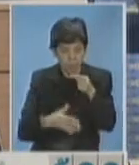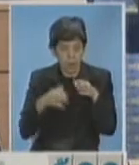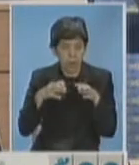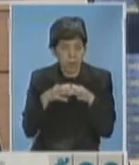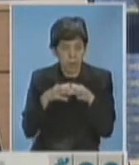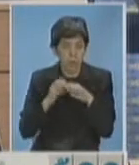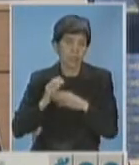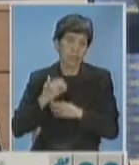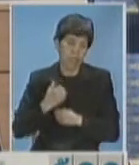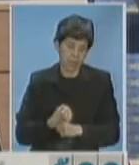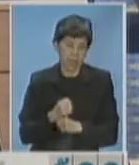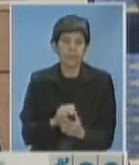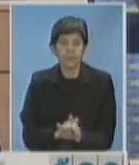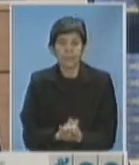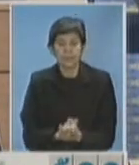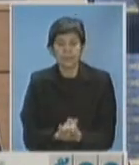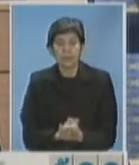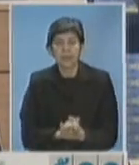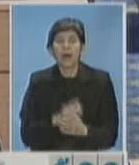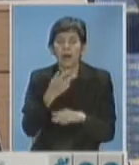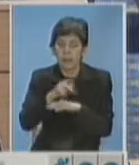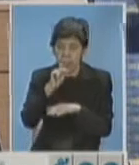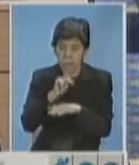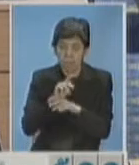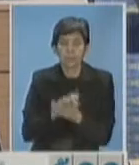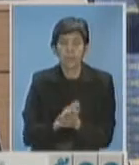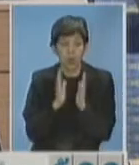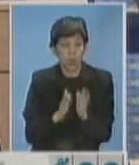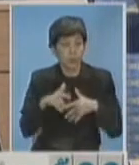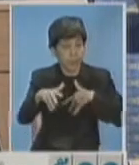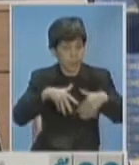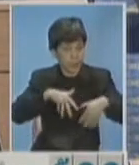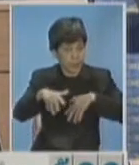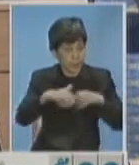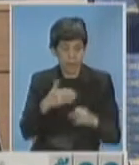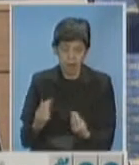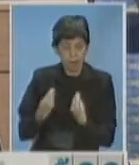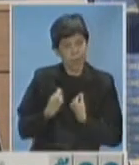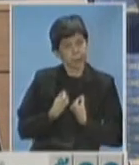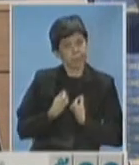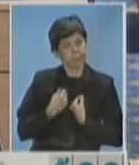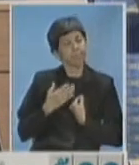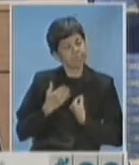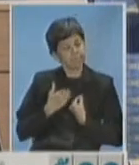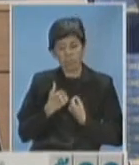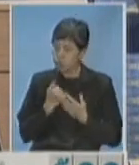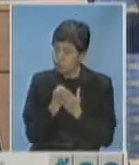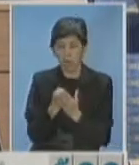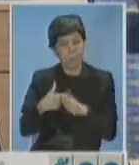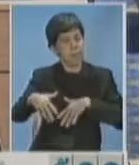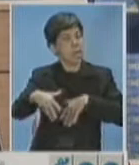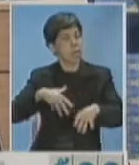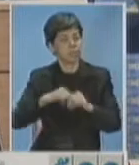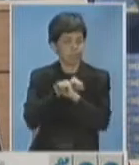ายชื่อพรรคประชาธิปัตย์ท่านประธานครับพี่น้องประชาชนเลือกผมเข้ามาเพื่อปกป้องผลประโยชน์ของพี่น้องประชา